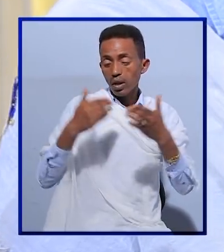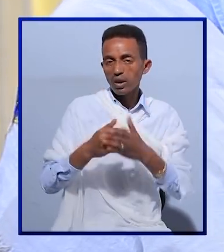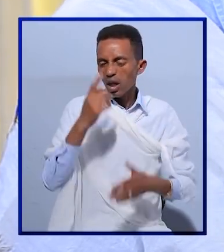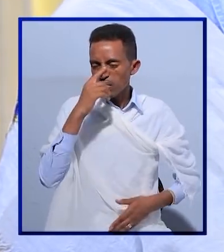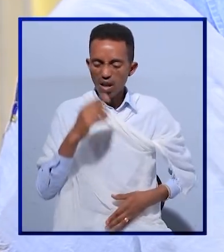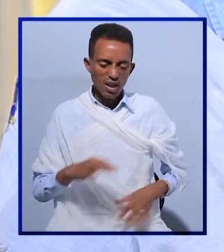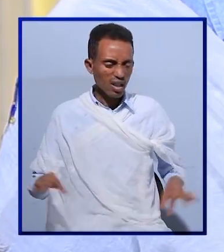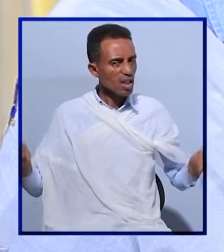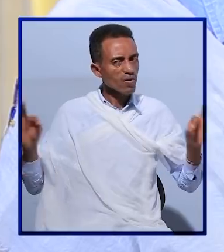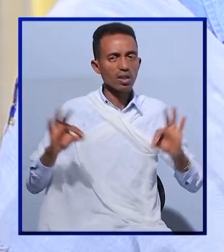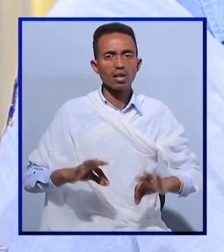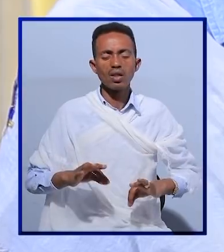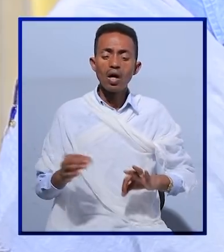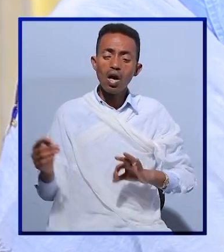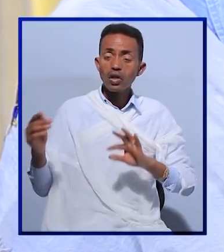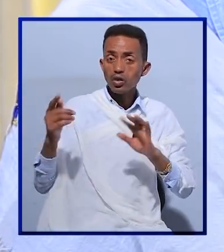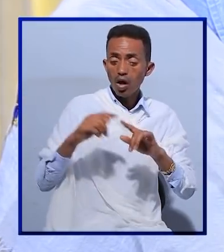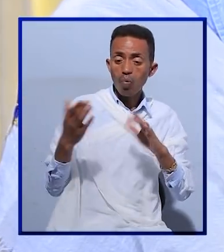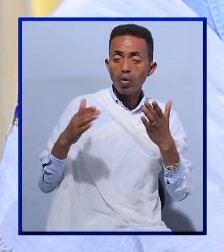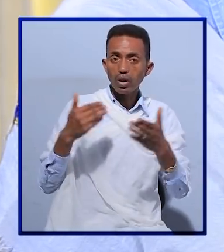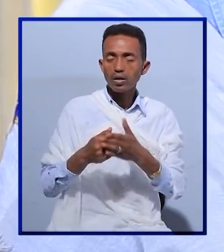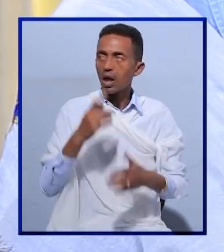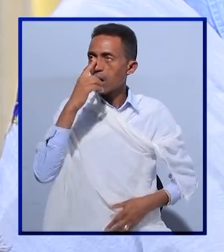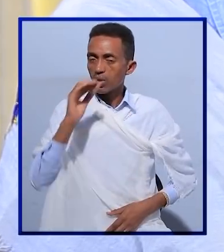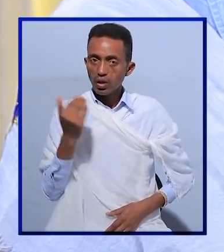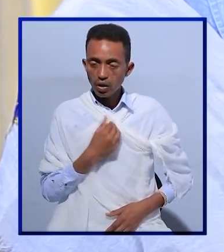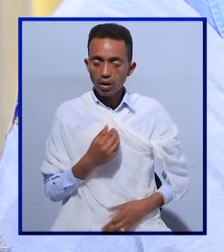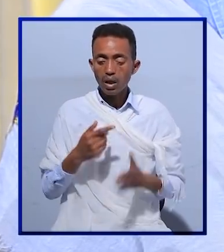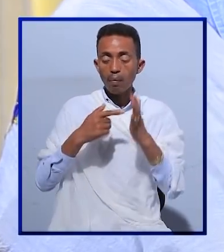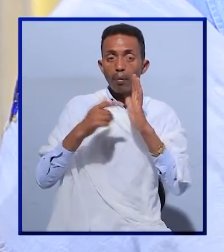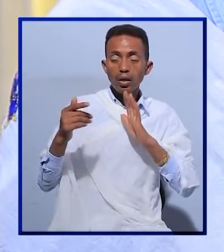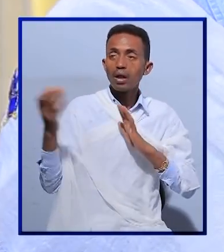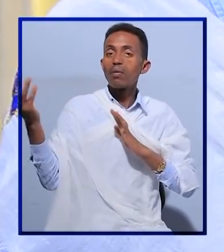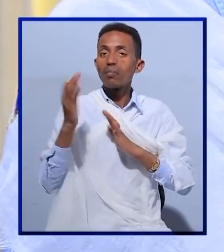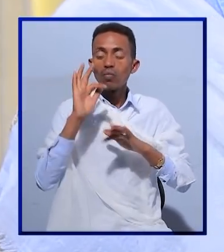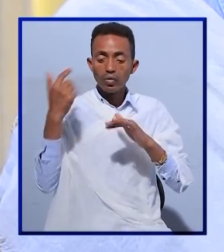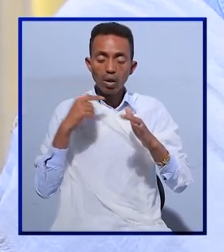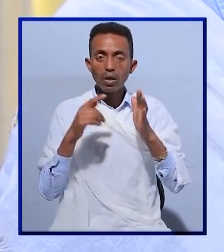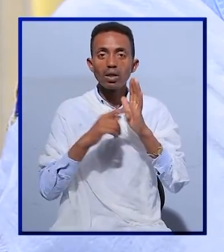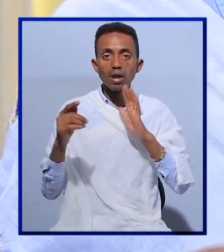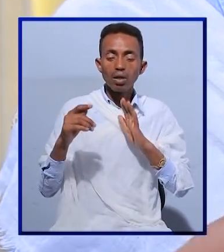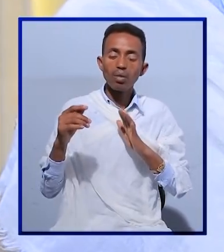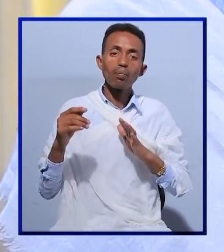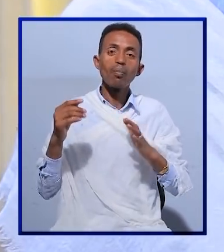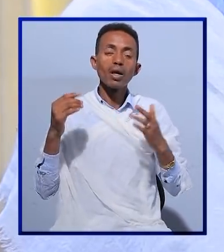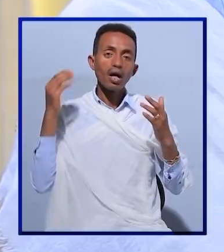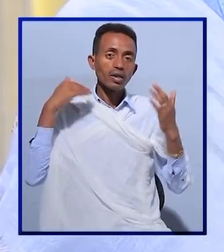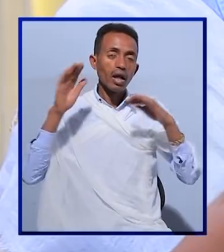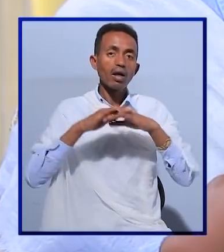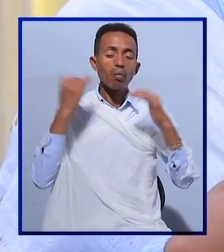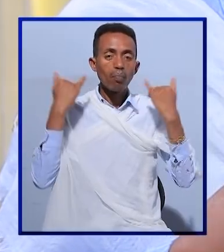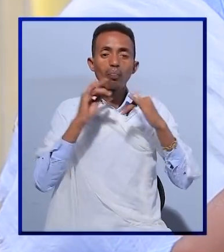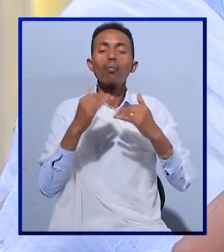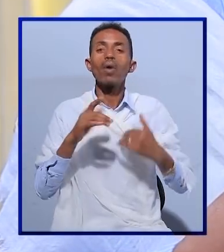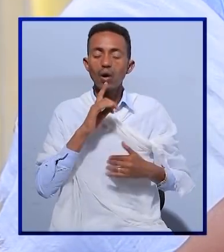ስለዚህ እስከ ሞት ድረስ መታመን ያስፈልጋል። እስከ ሞት ድረስ መታመን መታመናችንን ምን ገልጸው ምስክርነታችንን ምን ገልጸው